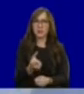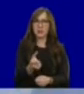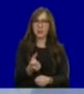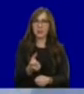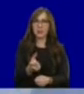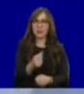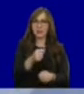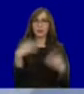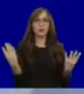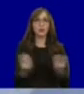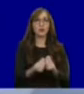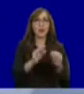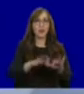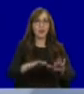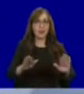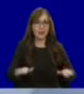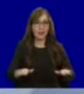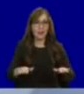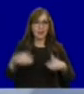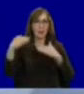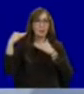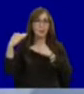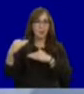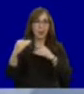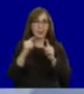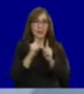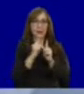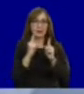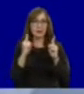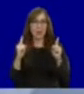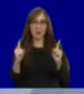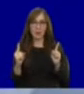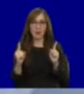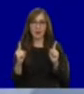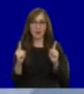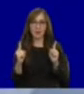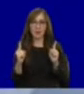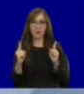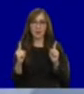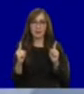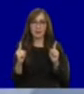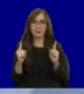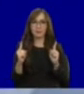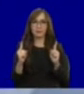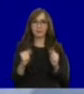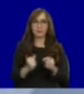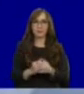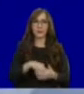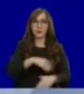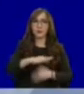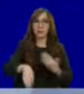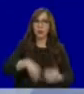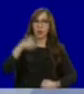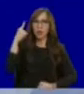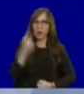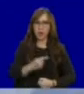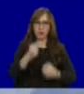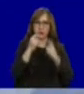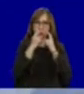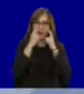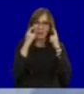tempat dengan pembatasan jarak yang ketat. Semua harus memakai masker dan tidak boleh